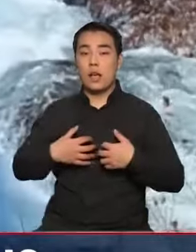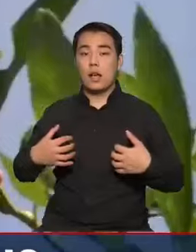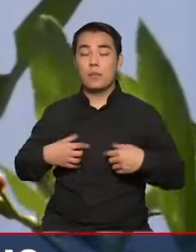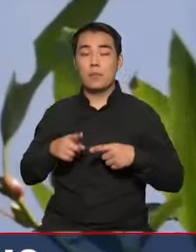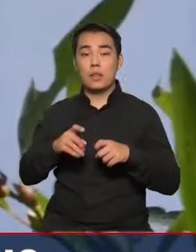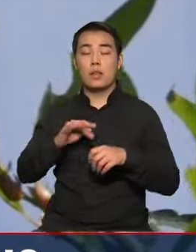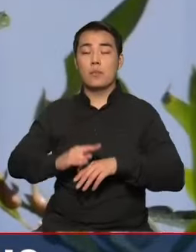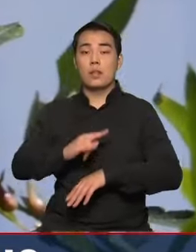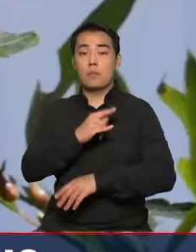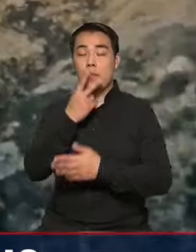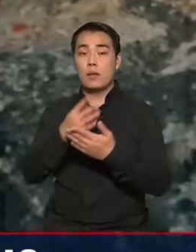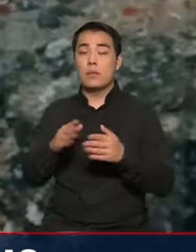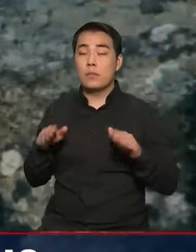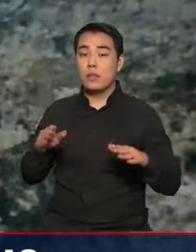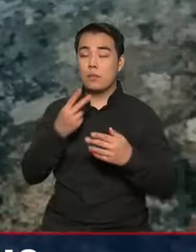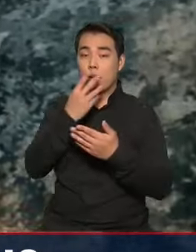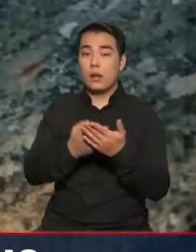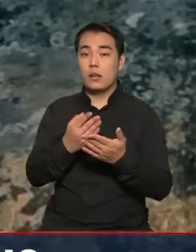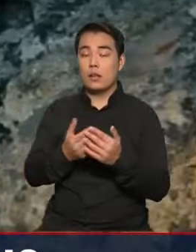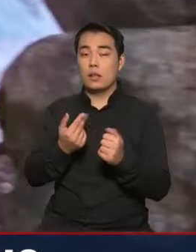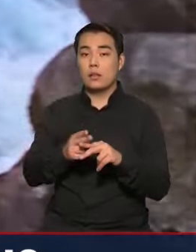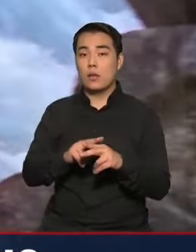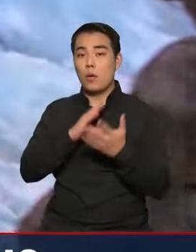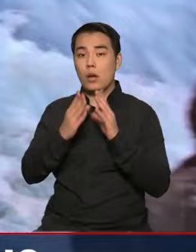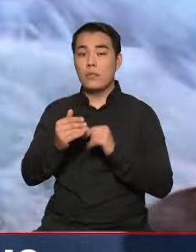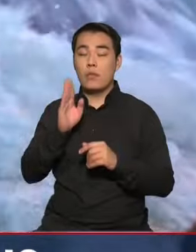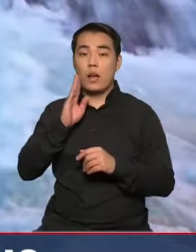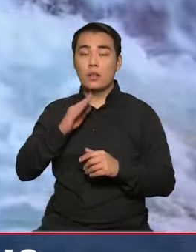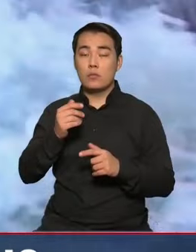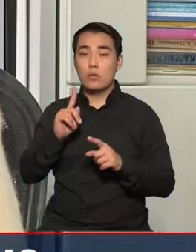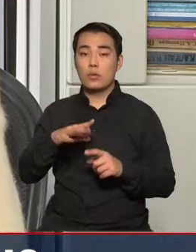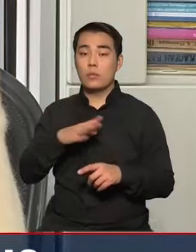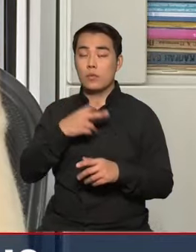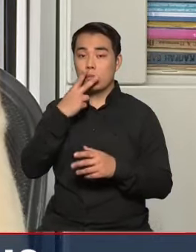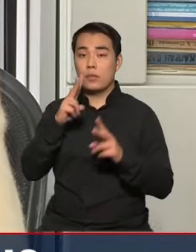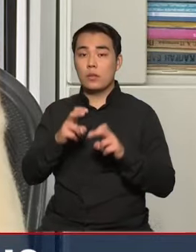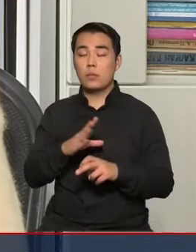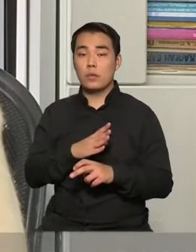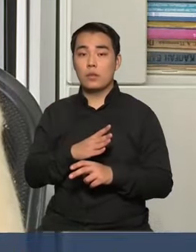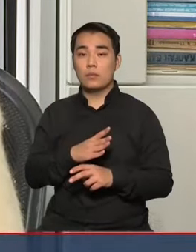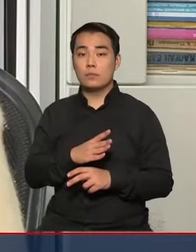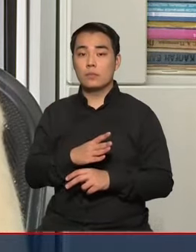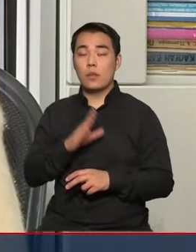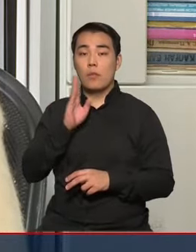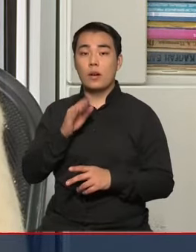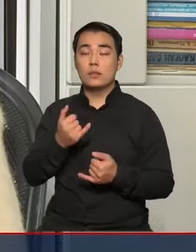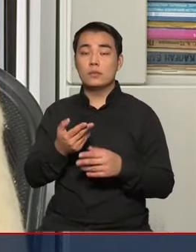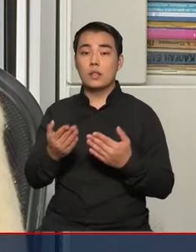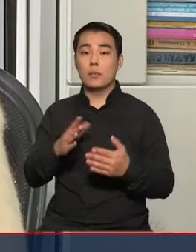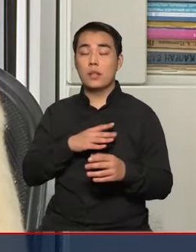ұшқан құстың биіктігінен ғана емес, судың ағысынан да аңғарып отырған екен. Көшкін түсу мүмкін жер қозғалғаннан